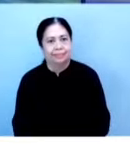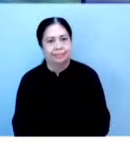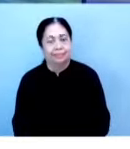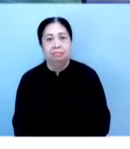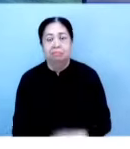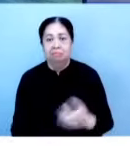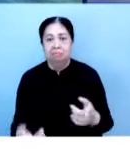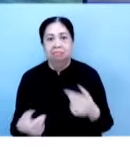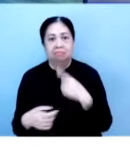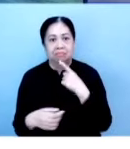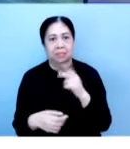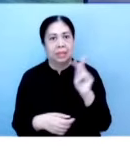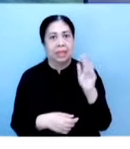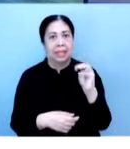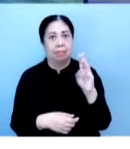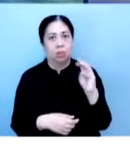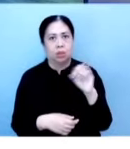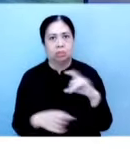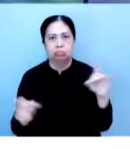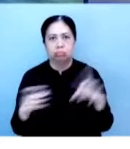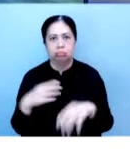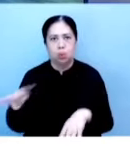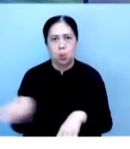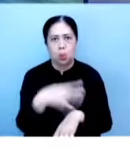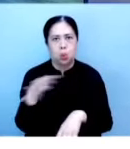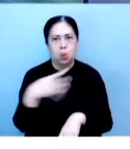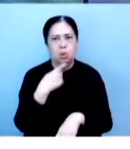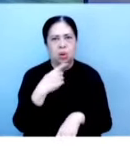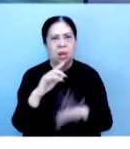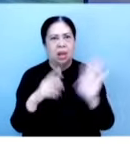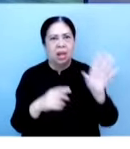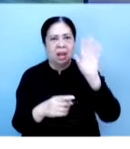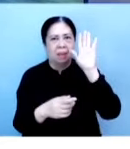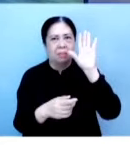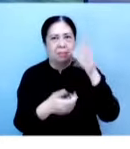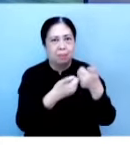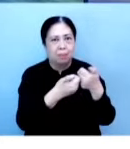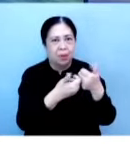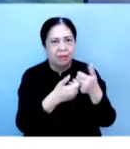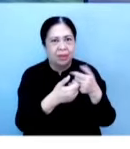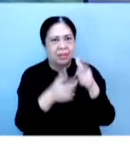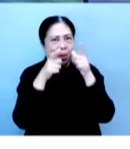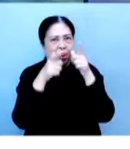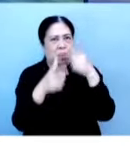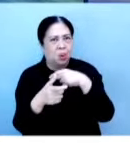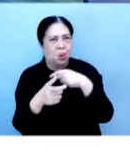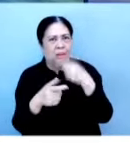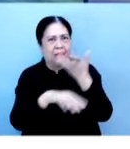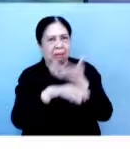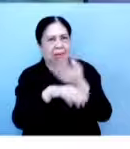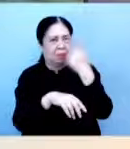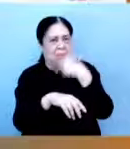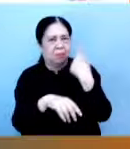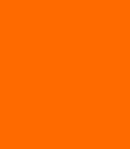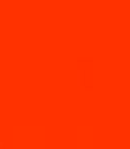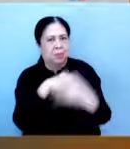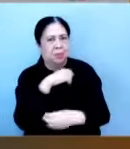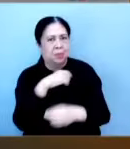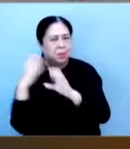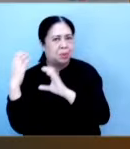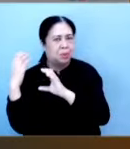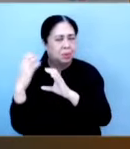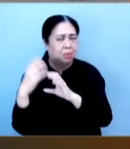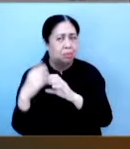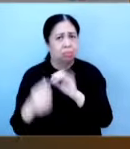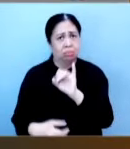aktres na si Kim Molina ang isang Basher na nagsabing mukhang kargador ang kanyang boyfriend na si Gerald Napoles sabi ni Kim Totoo